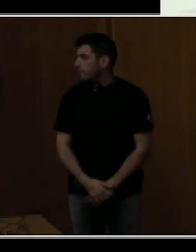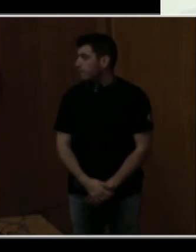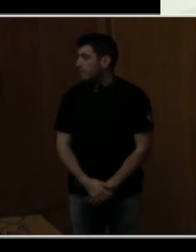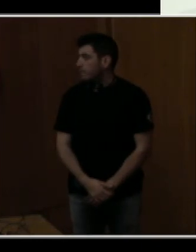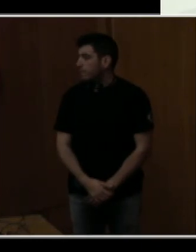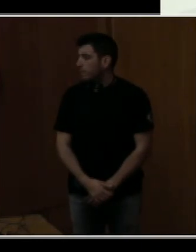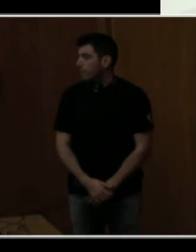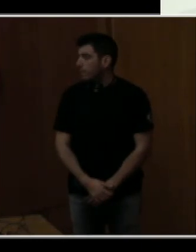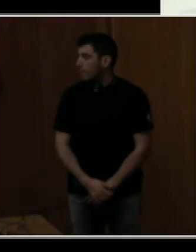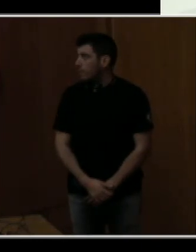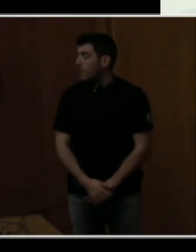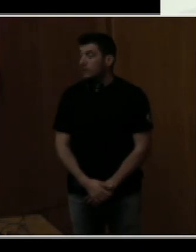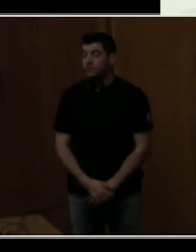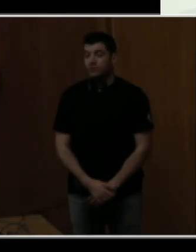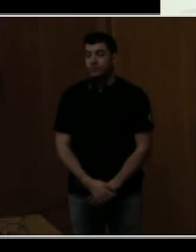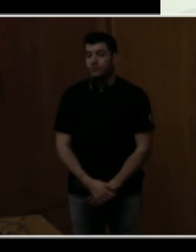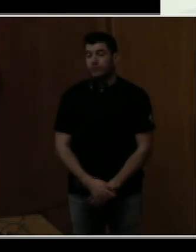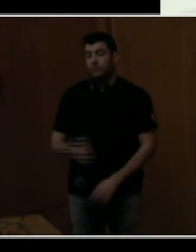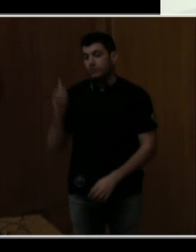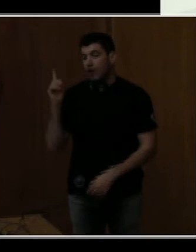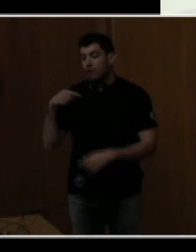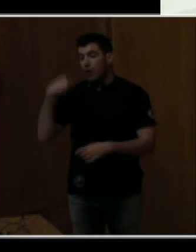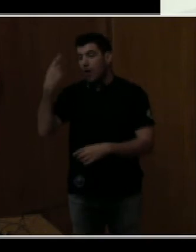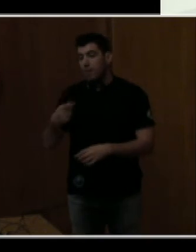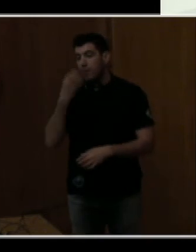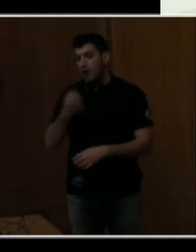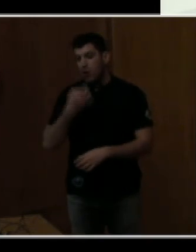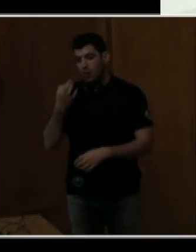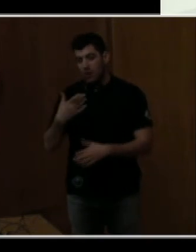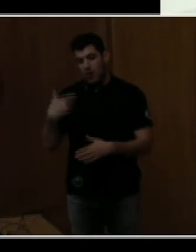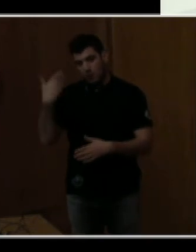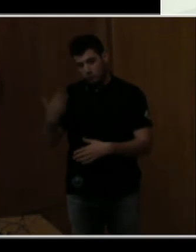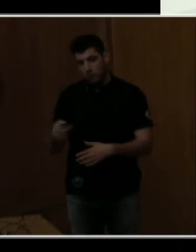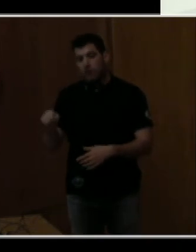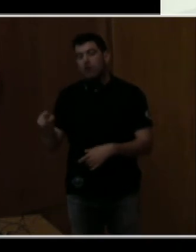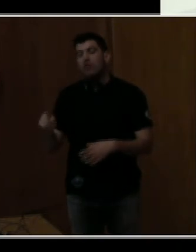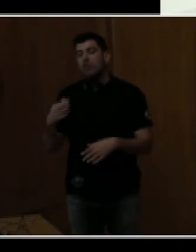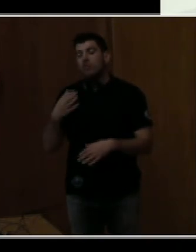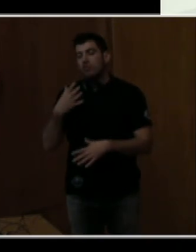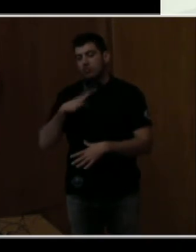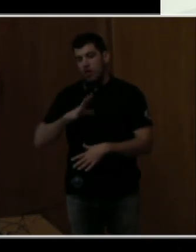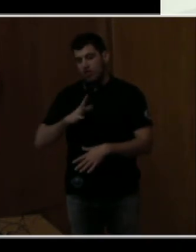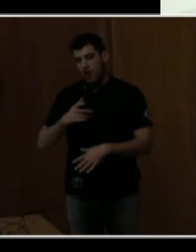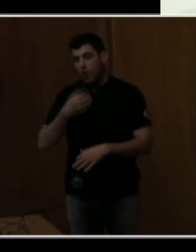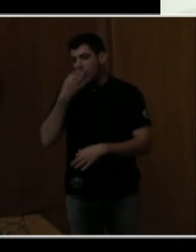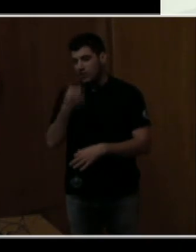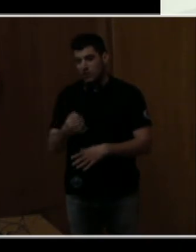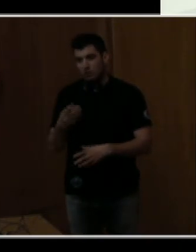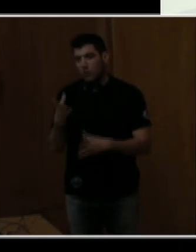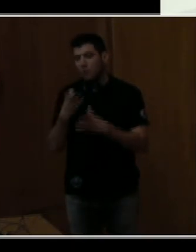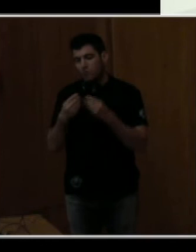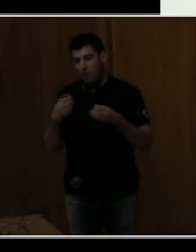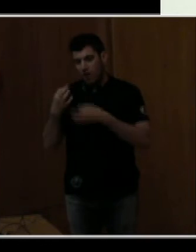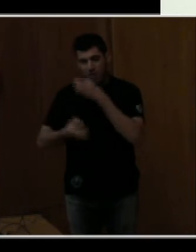Σχετικά με αυτό είναι η επόμενη ομιλία που θα ακολουθήσει, οπότε δεν θα ήθελα να σας κάνω spoilers για την